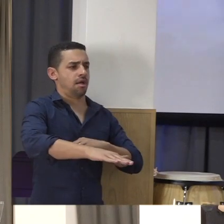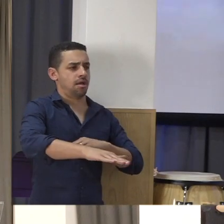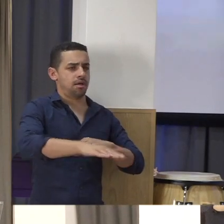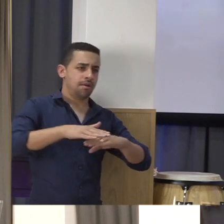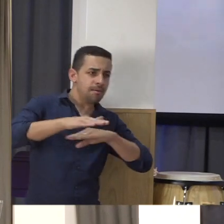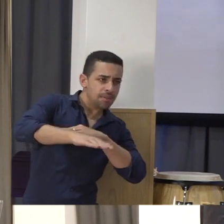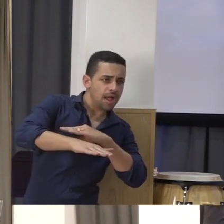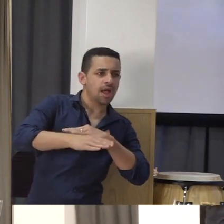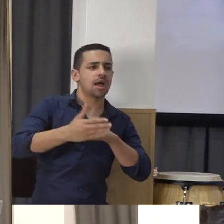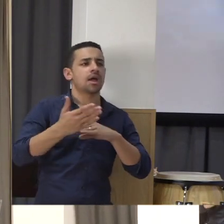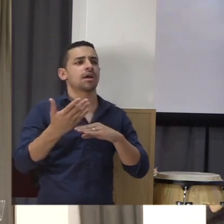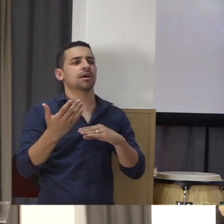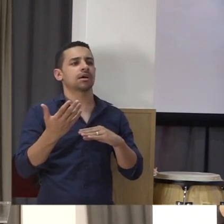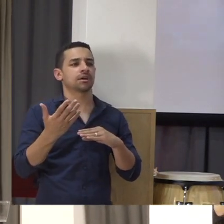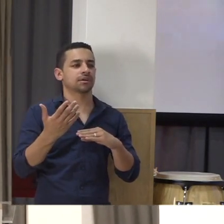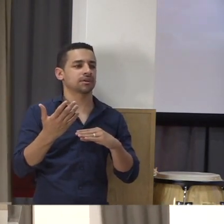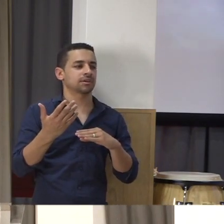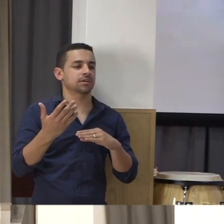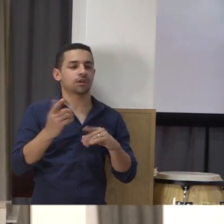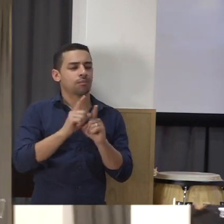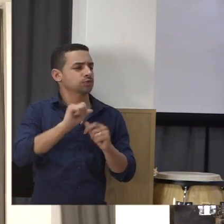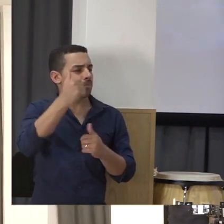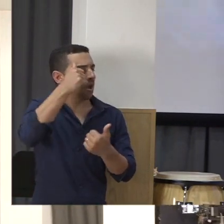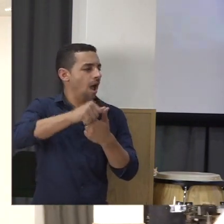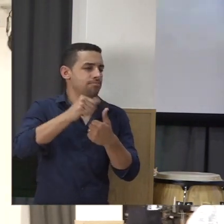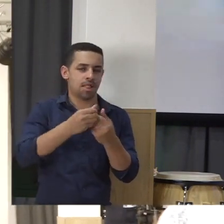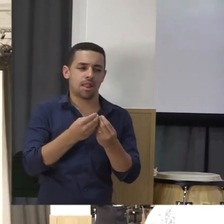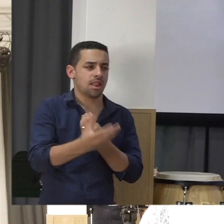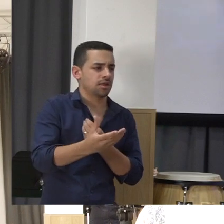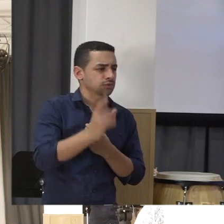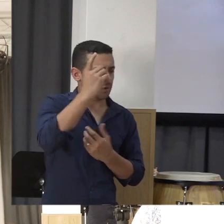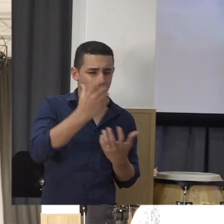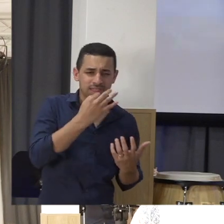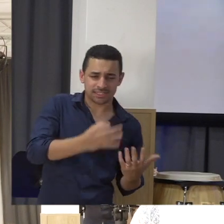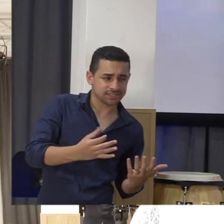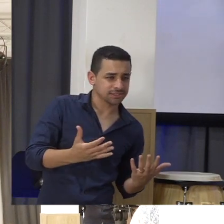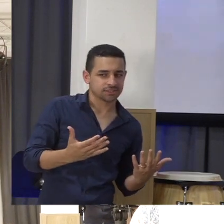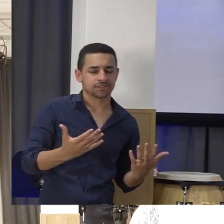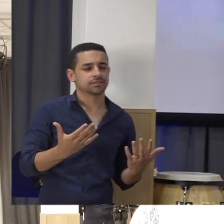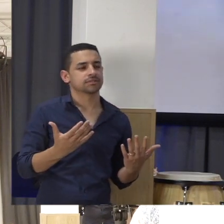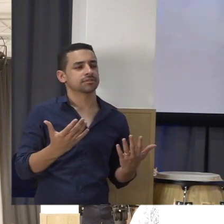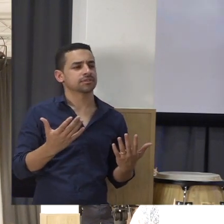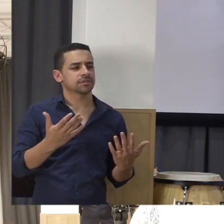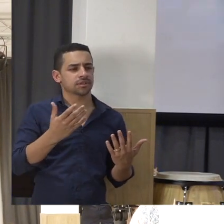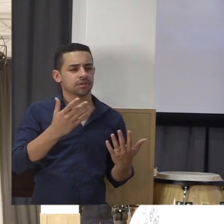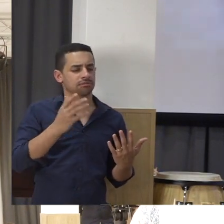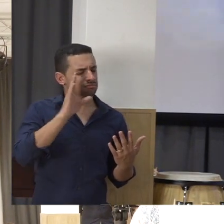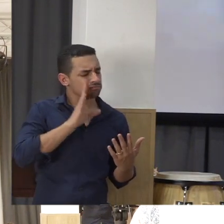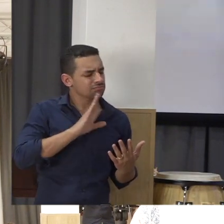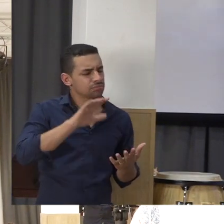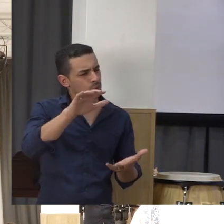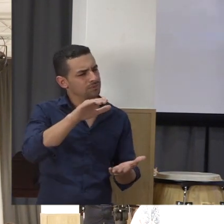t'a interpellé et ce matin, ça n'est qu'un rappel. Dieu te dit de t'abandonner entre ses